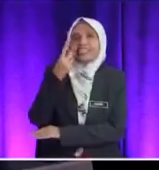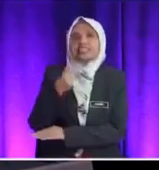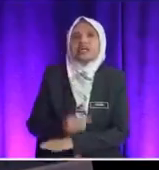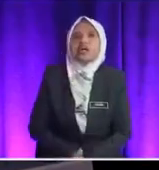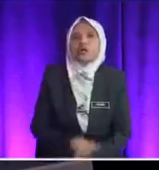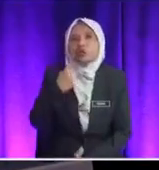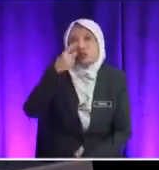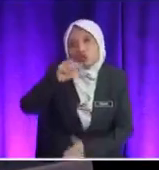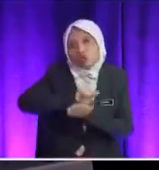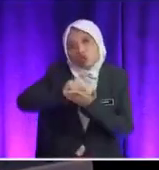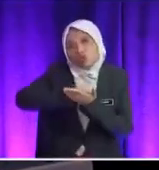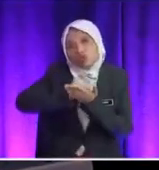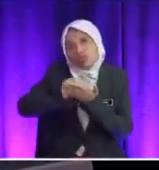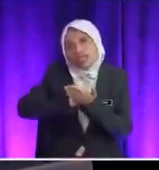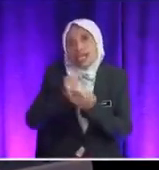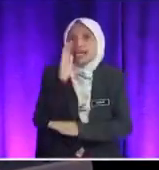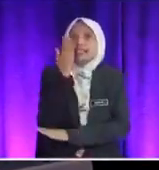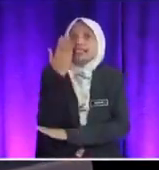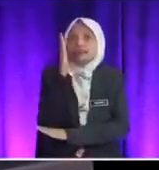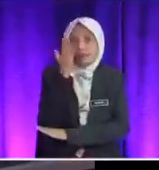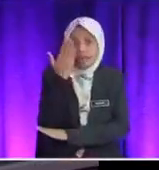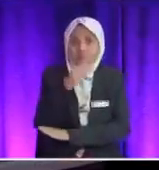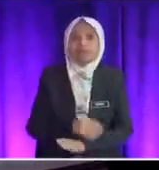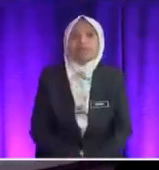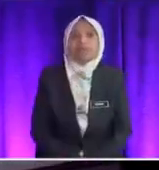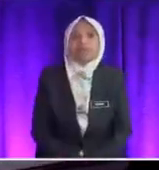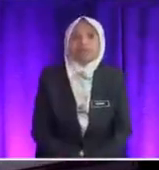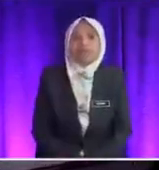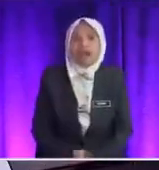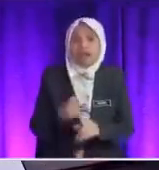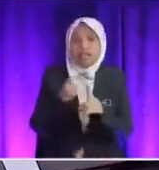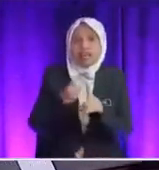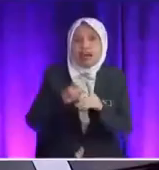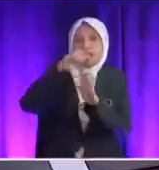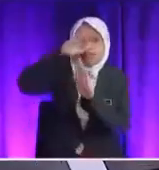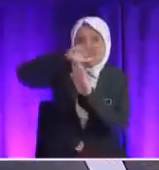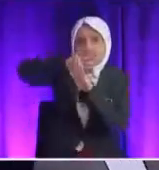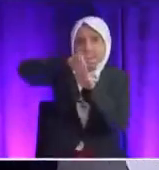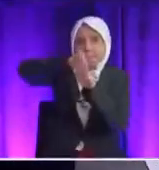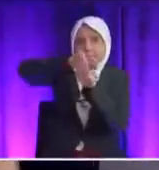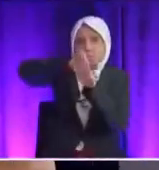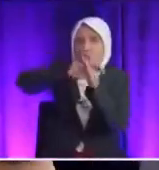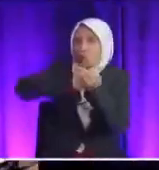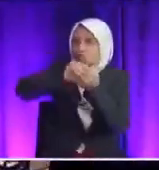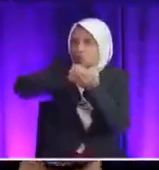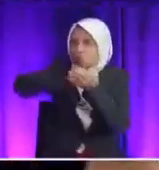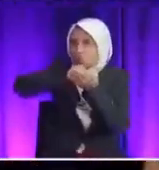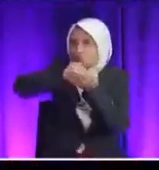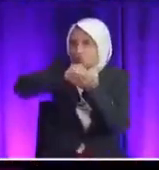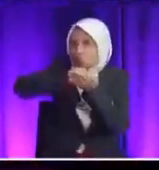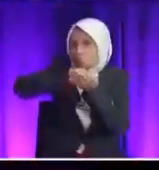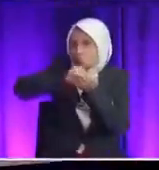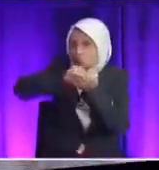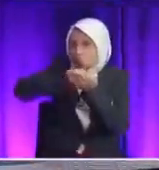batu-batuan bagus kecil ok the ada bratas menggosok ganti sih ah Gosokkan Besok jangan